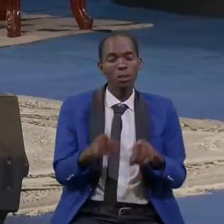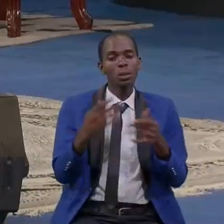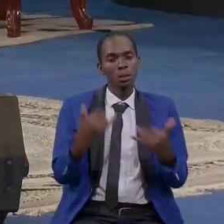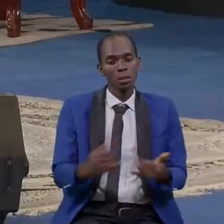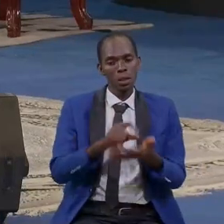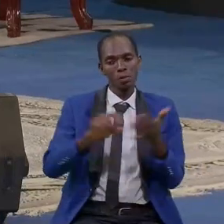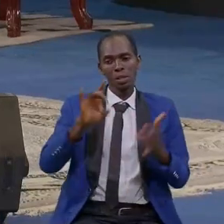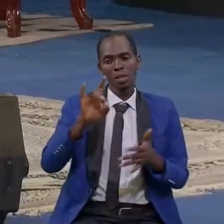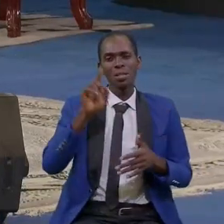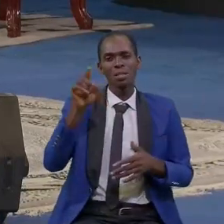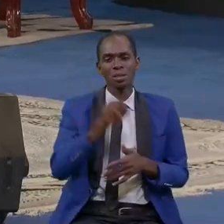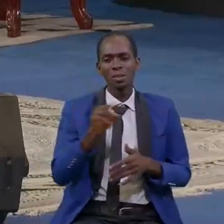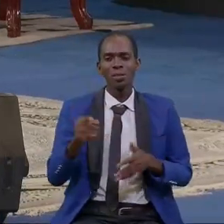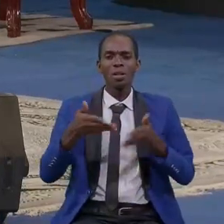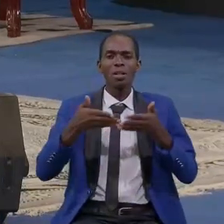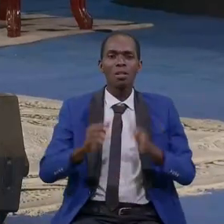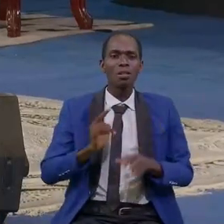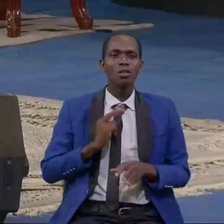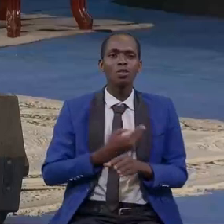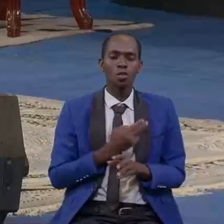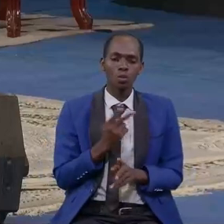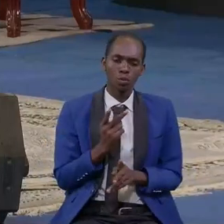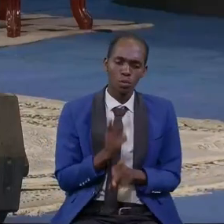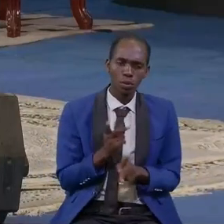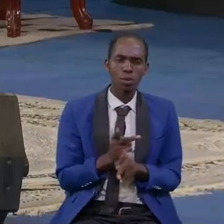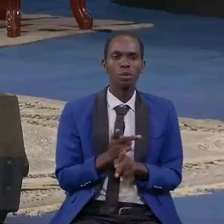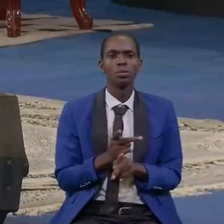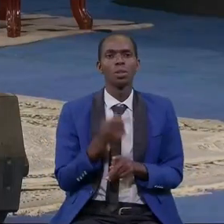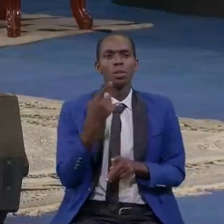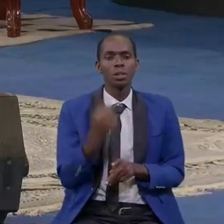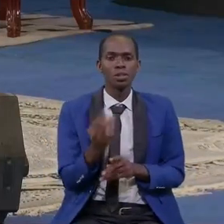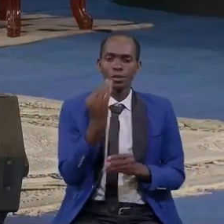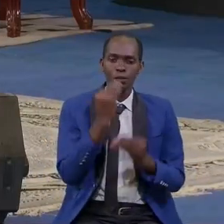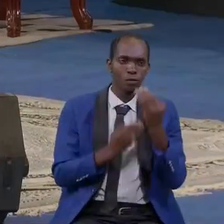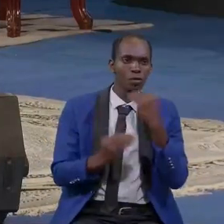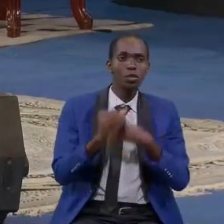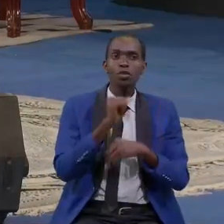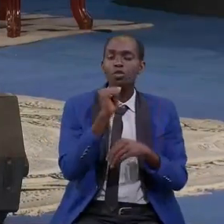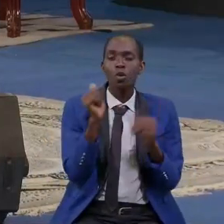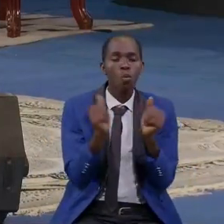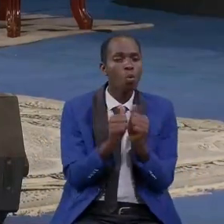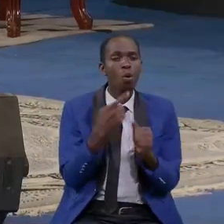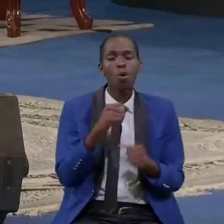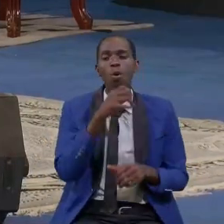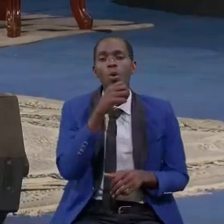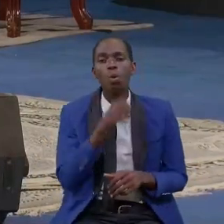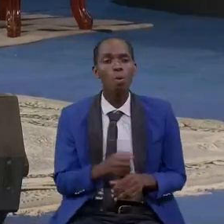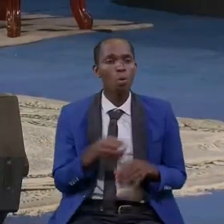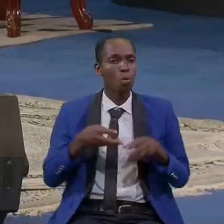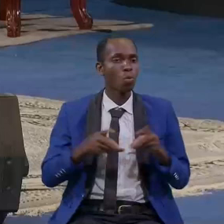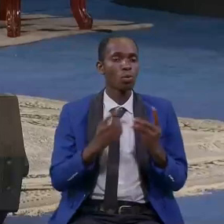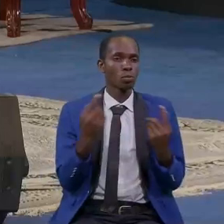Célébrons donc la fête, non avec du vieux levain, non avec un levain de malice